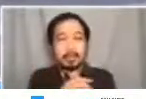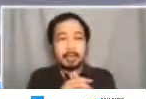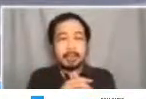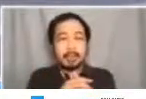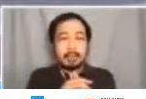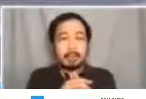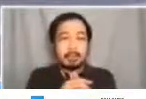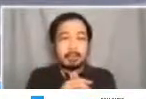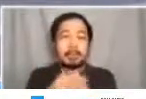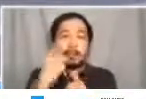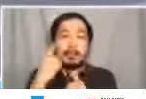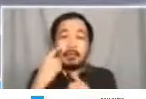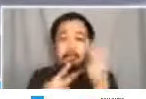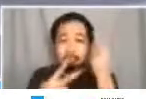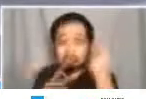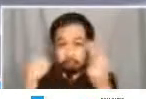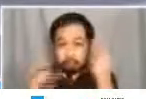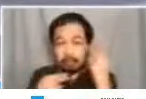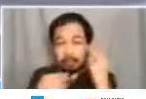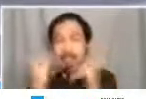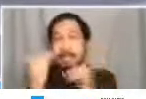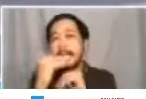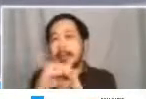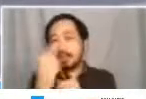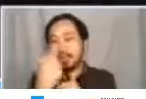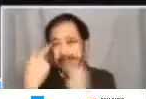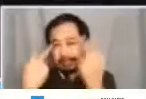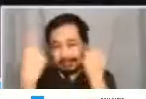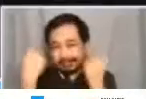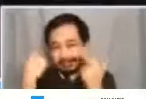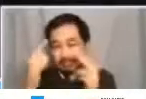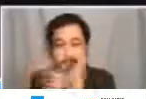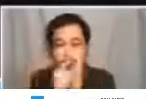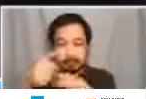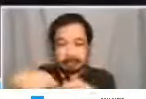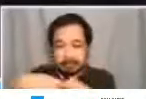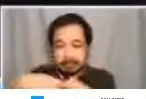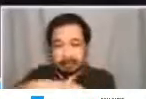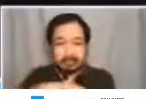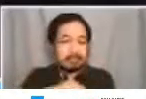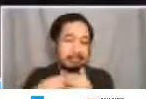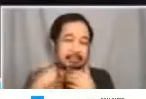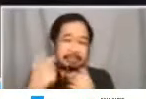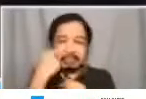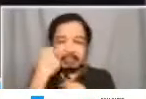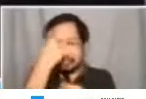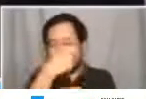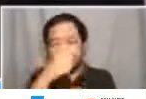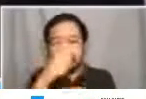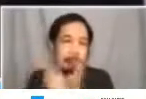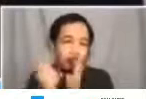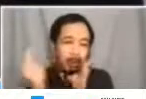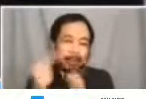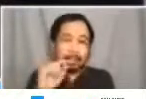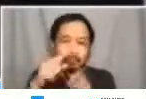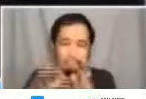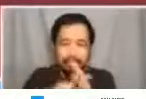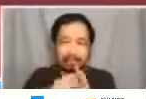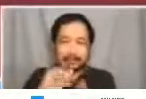PTV Cordillera para sa Bayan. Salamat kabsat Daniel Grace de